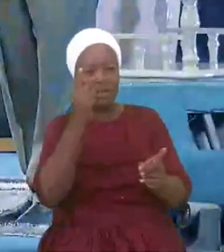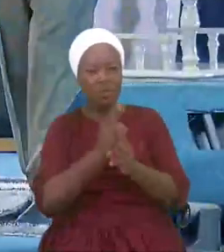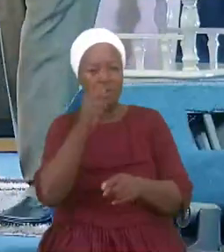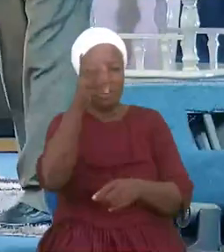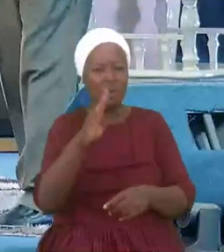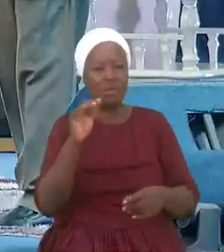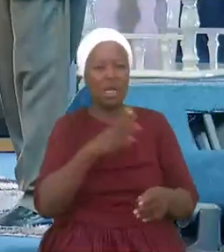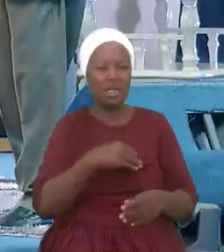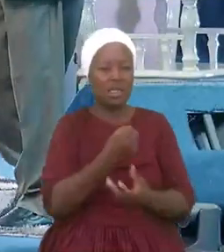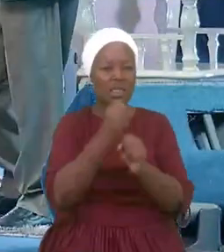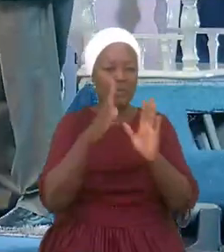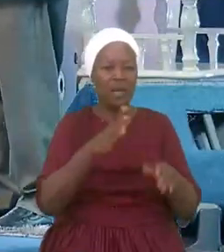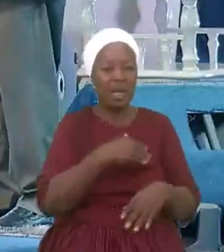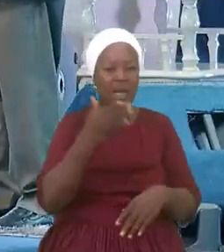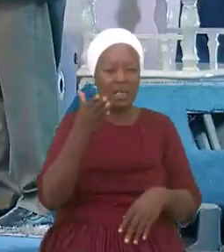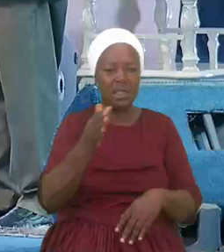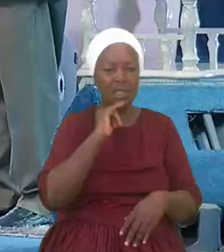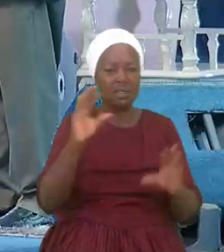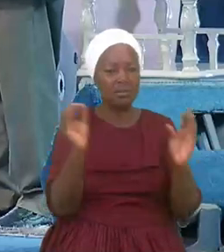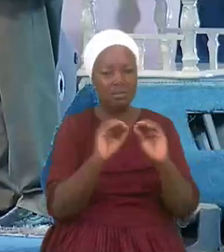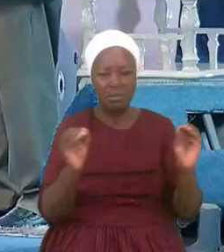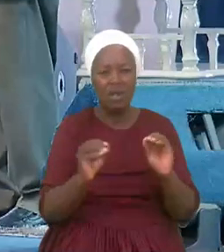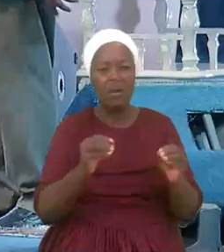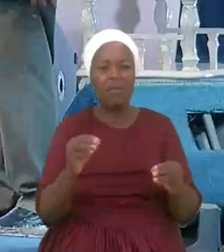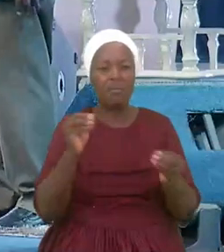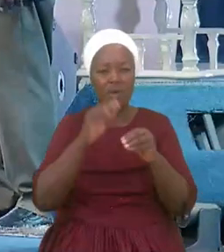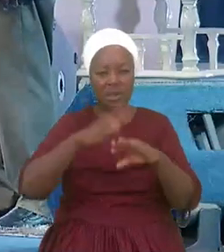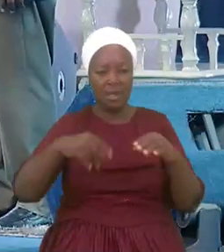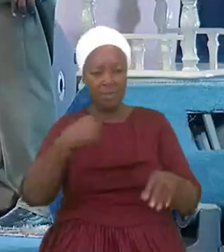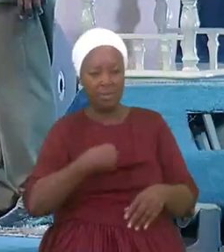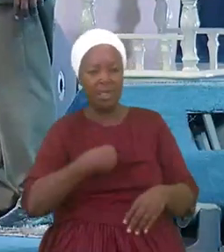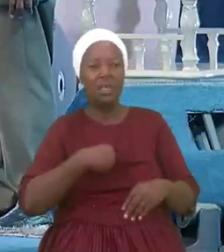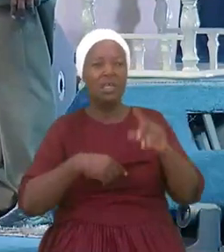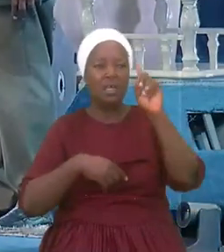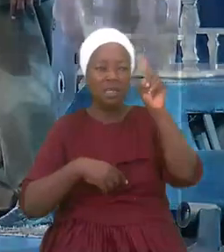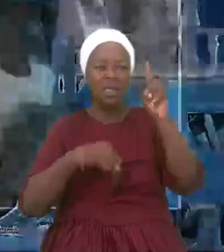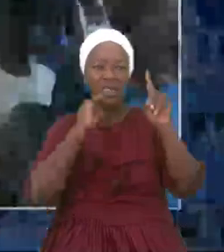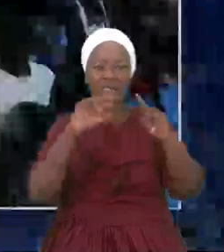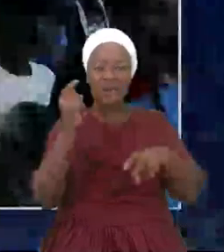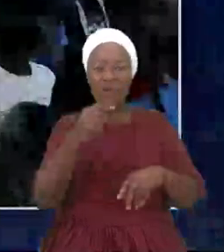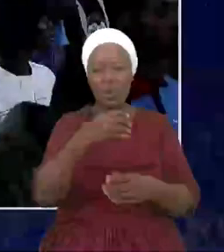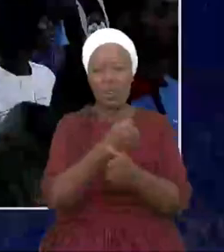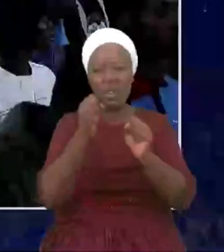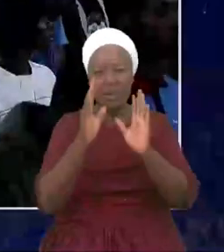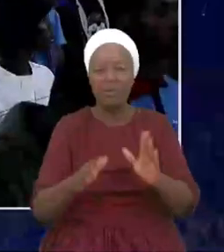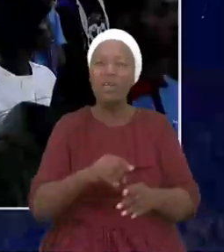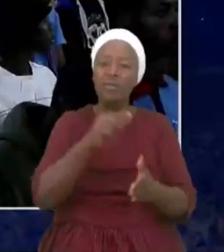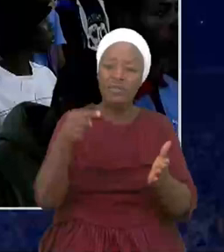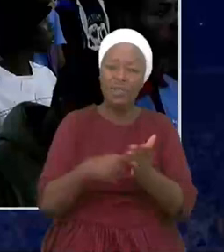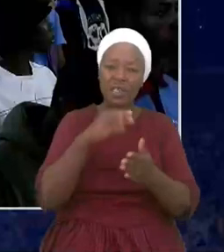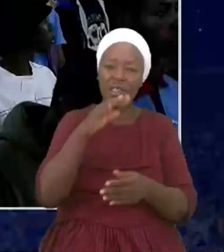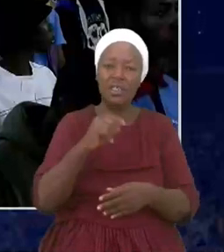n'y a point d'autres dieux que moi je suis le seul Dieu juste et qui sauve